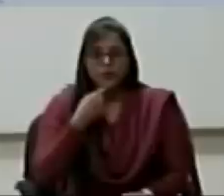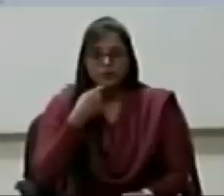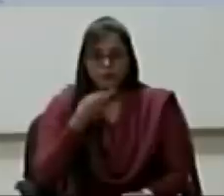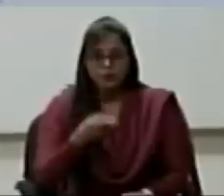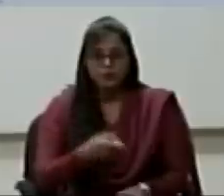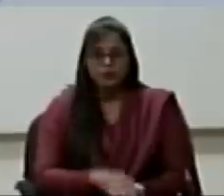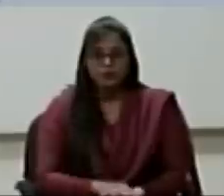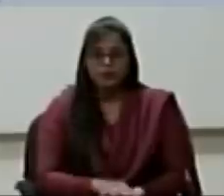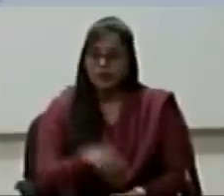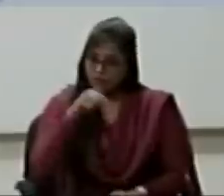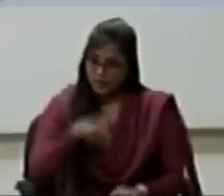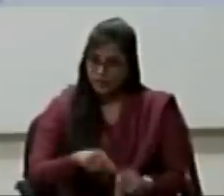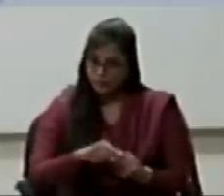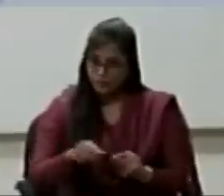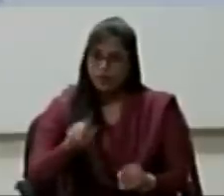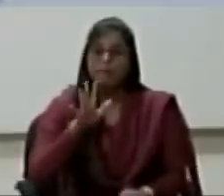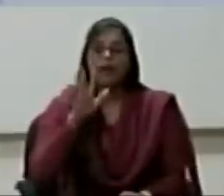আমরা ইতিমধ্যে